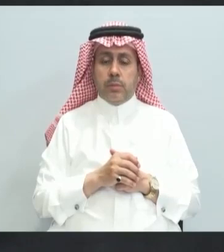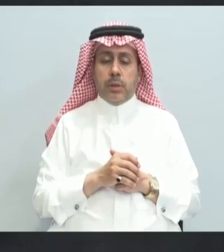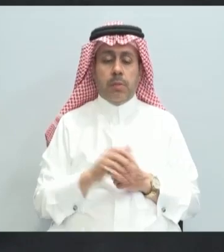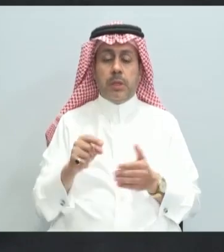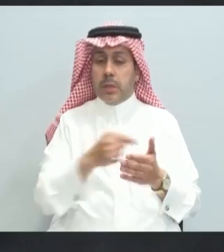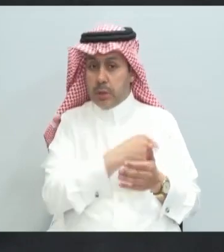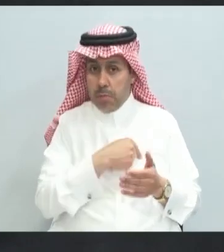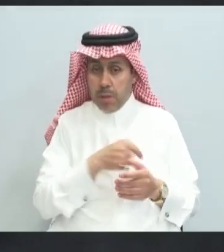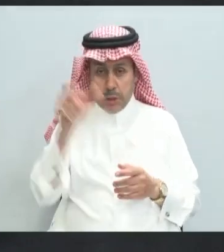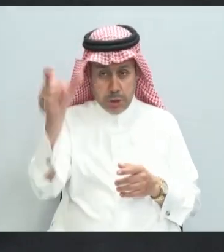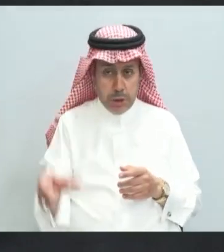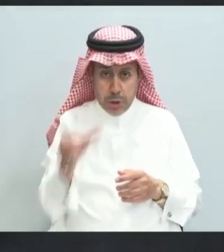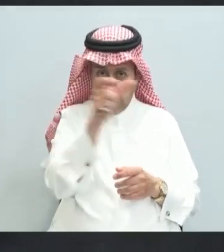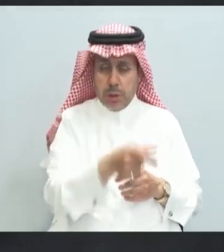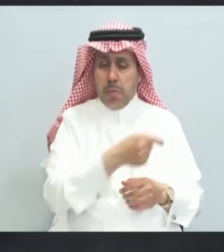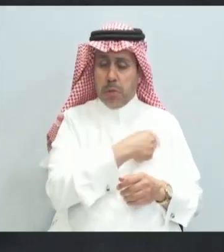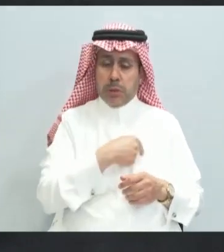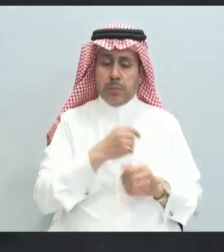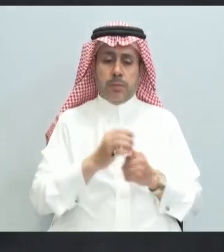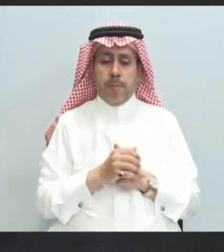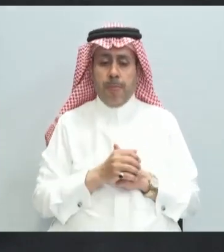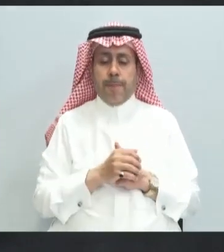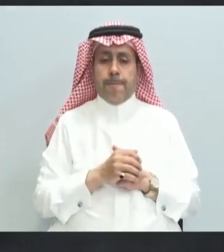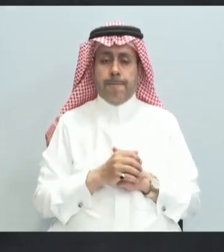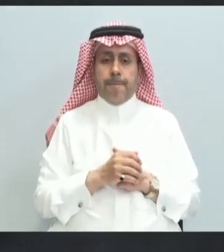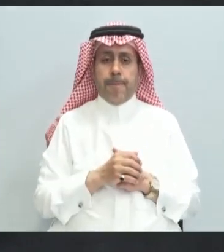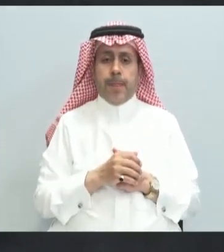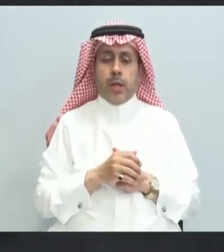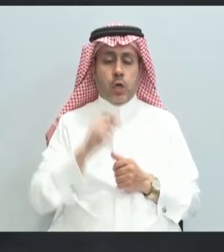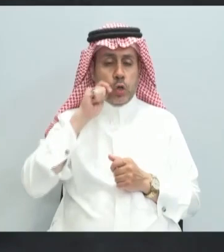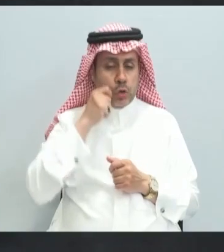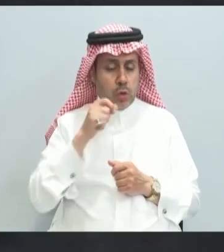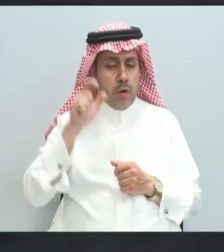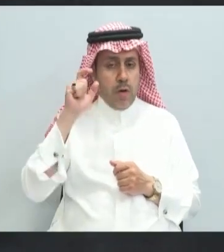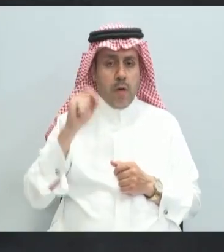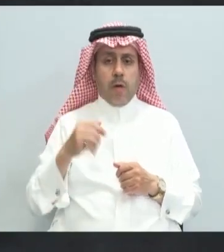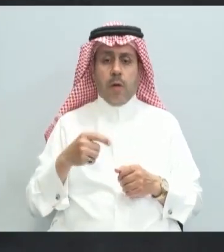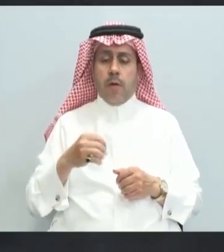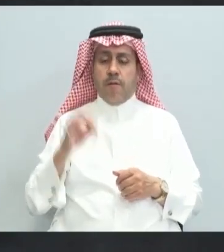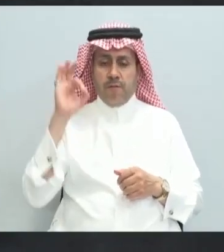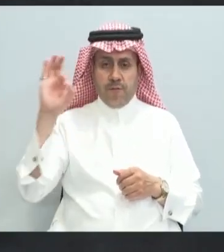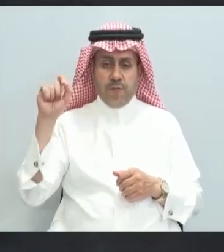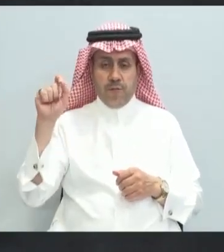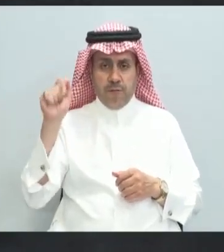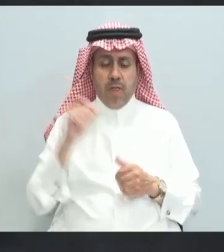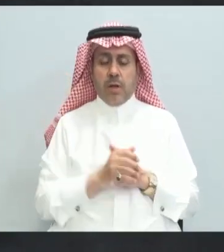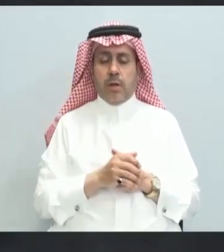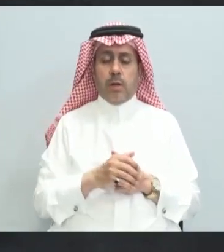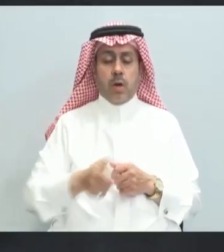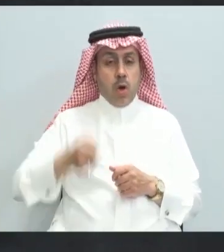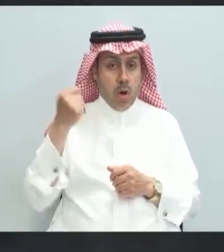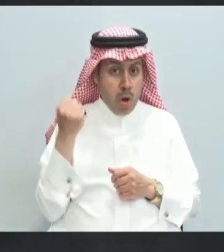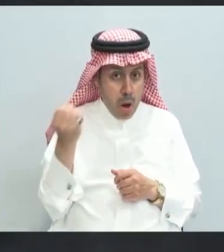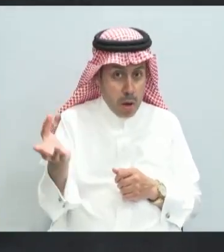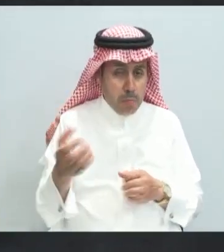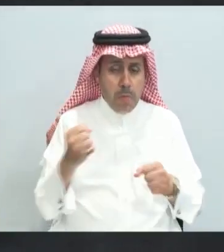يتسمى سين أو صاد من الناس باسم رجل فاضل، نقول له لعله أن ينال شيء من خصاله، من طيب كرمه، من